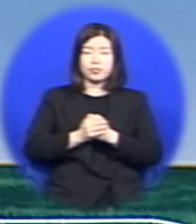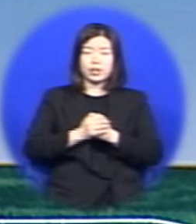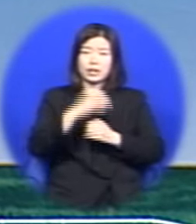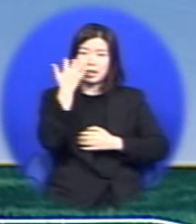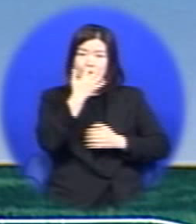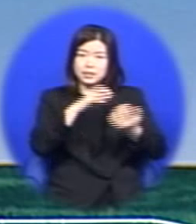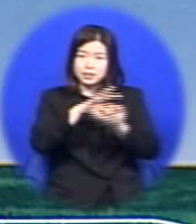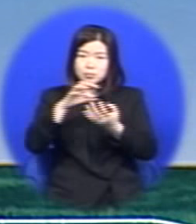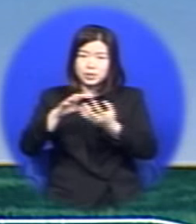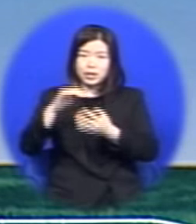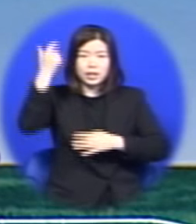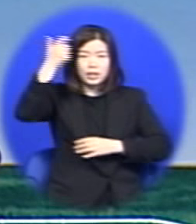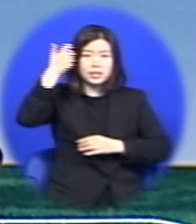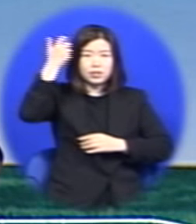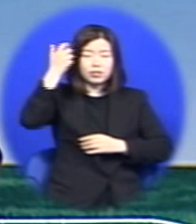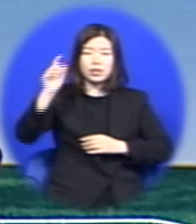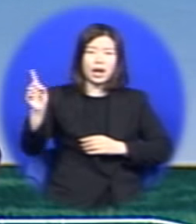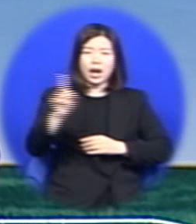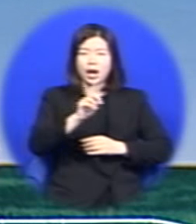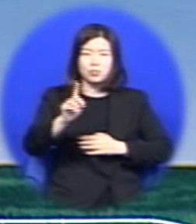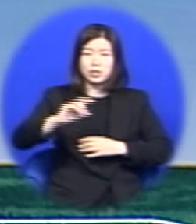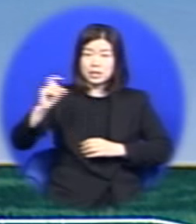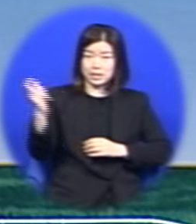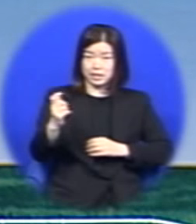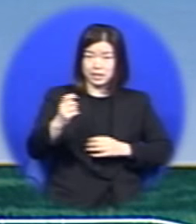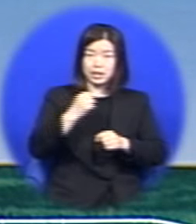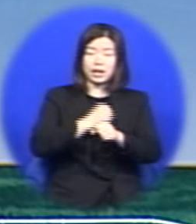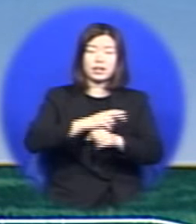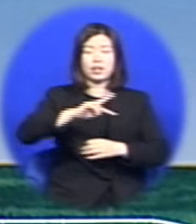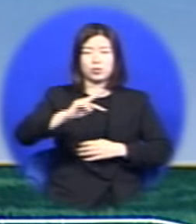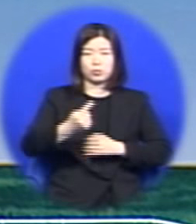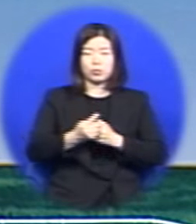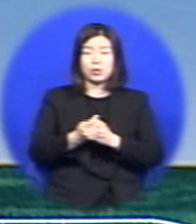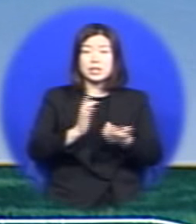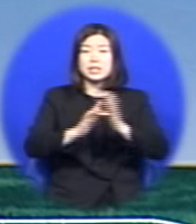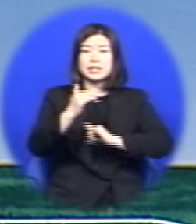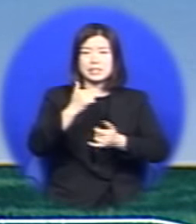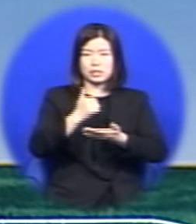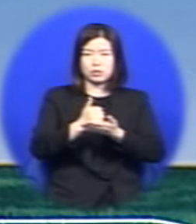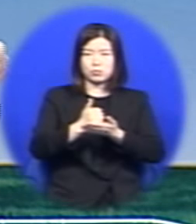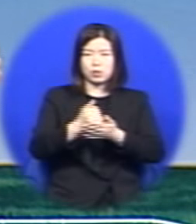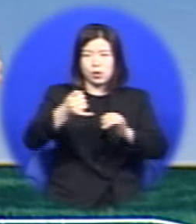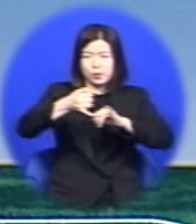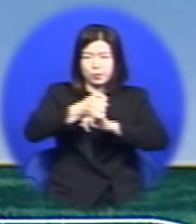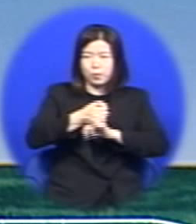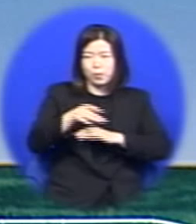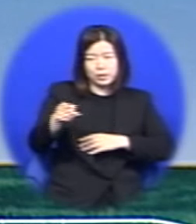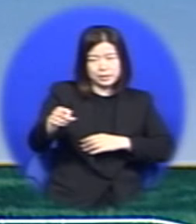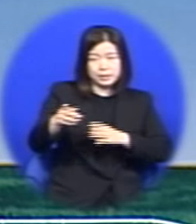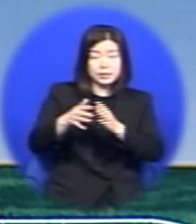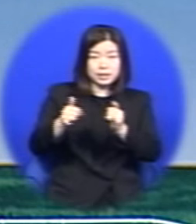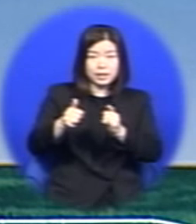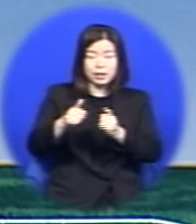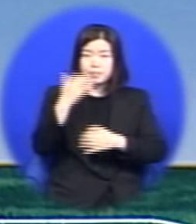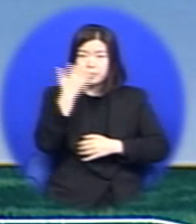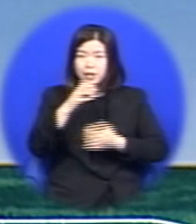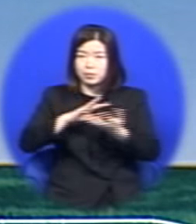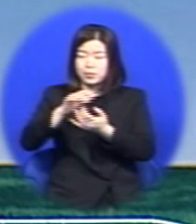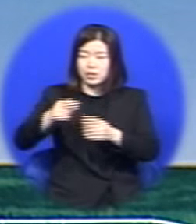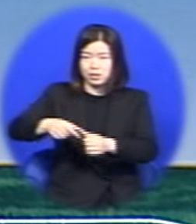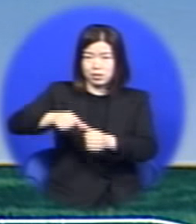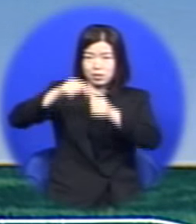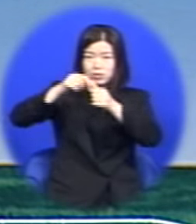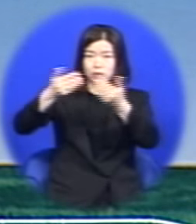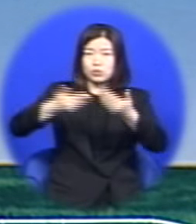음란의 영이 아무리 강하다 할지라도 예수님은 반드시 그 사람을 그 음란에서 건져내실 수 있다고